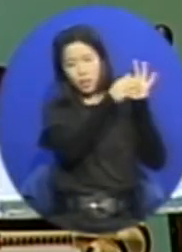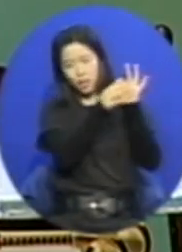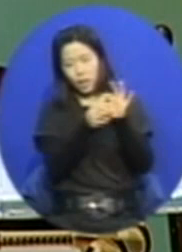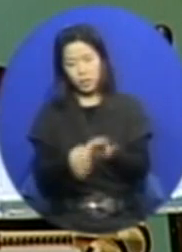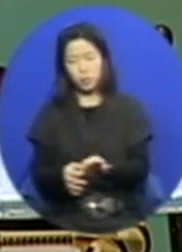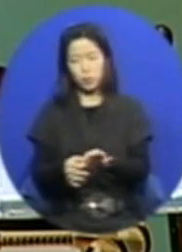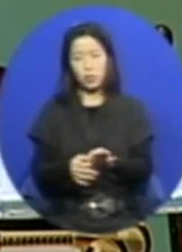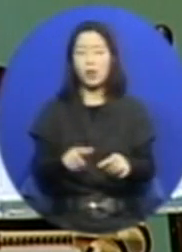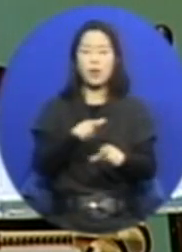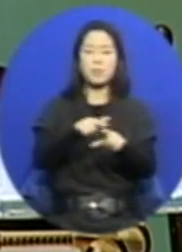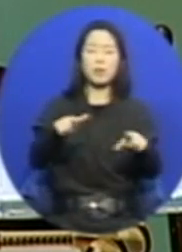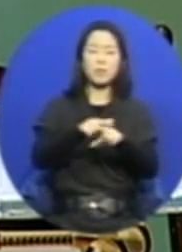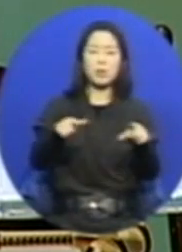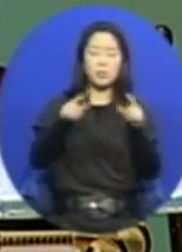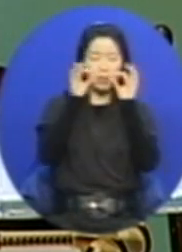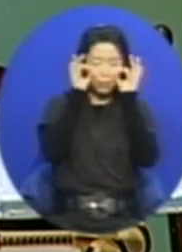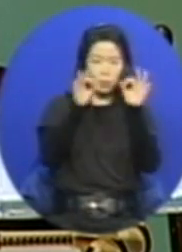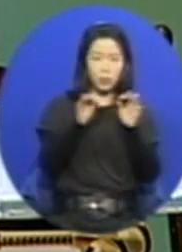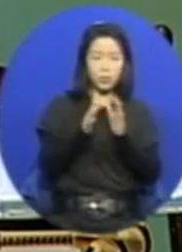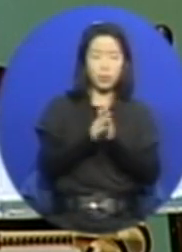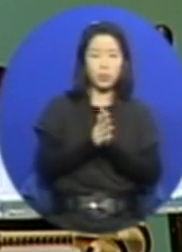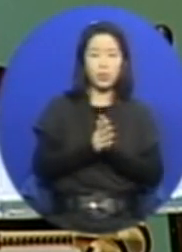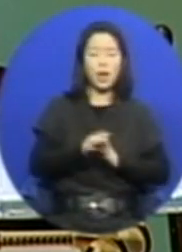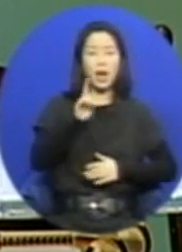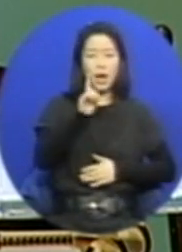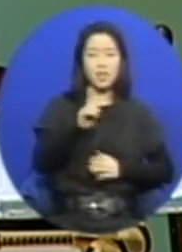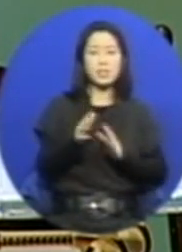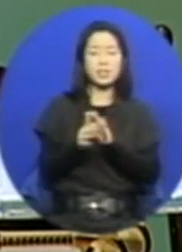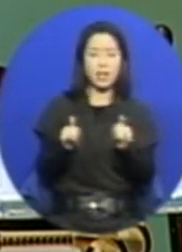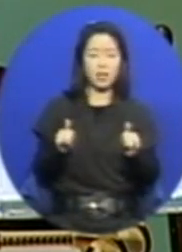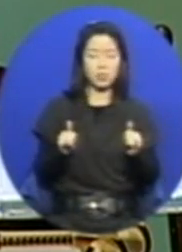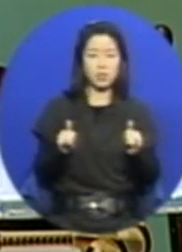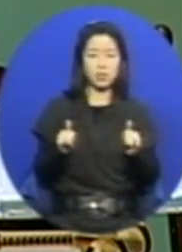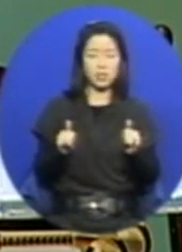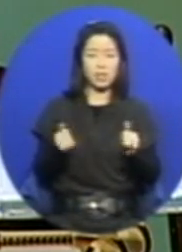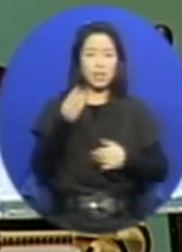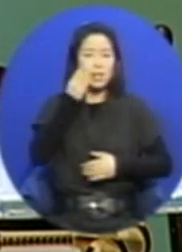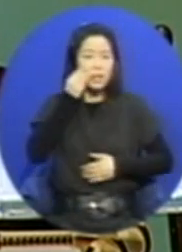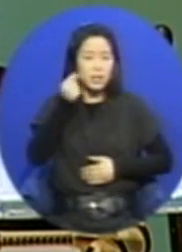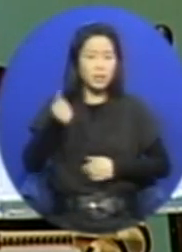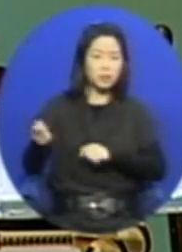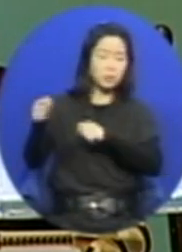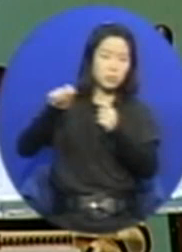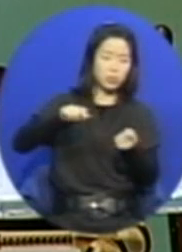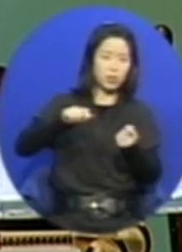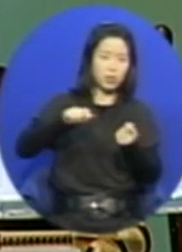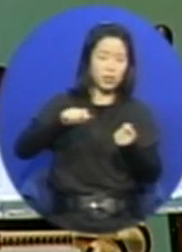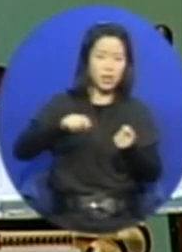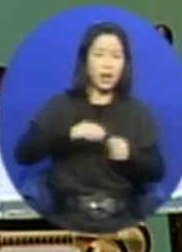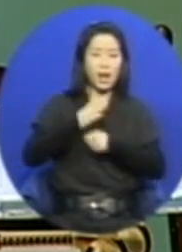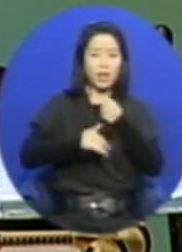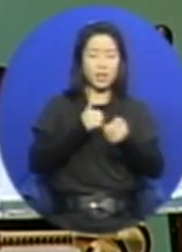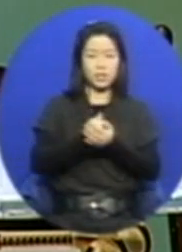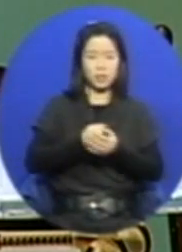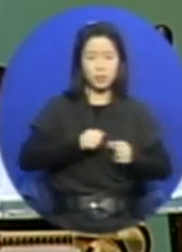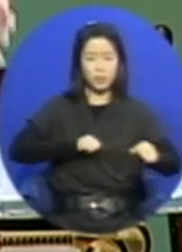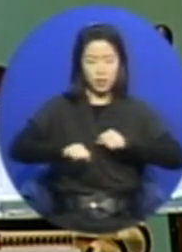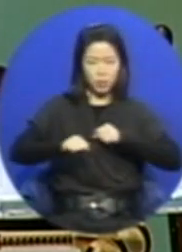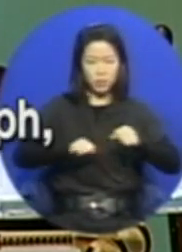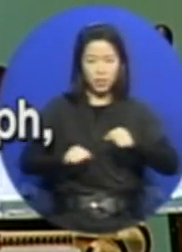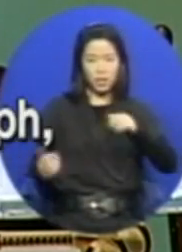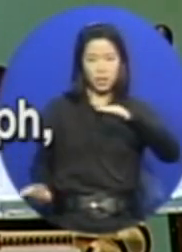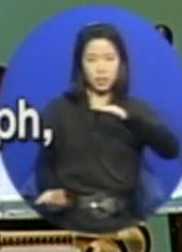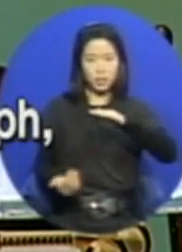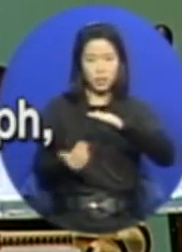보이고 아주 약해 보이는 한 사람을 기름 부어 하나님의 역사를 이루는 자로 쓰신 거예요.